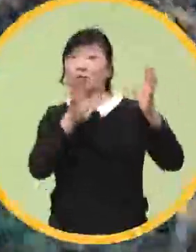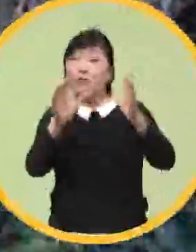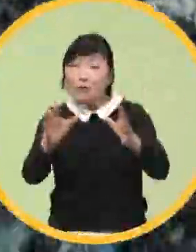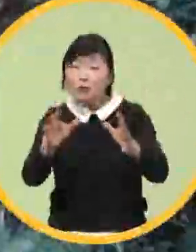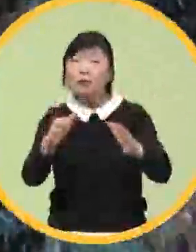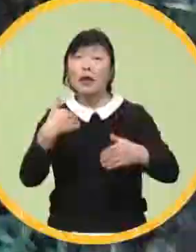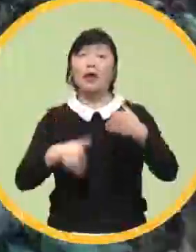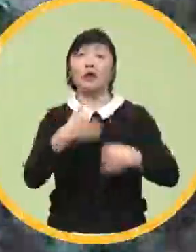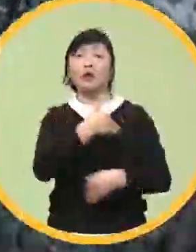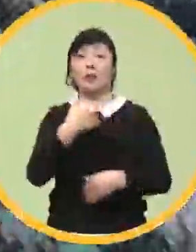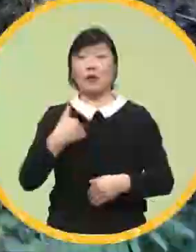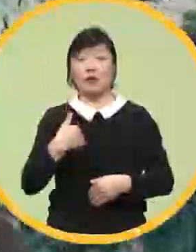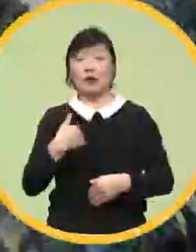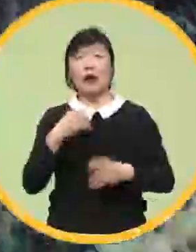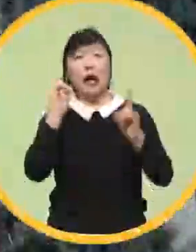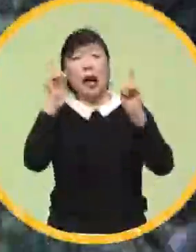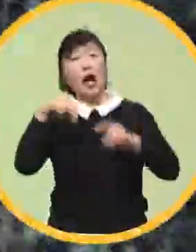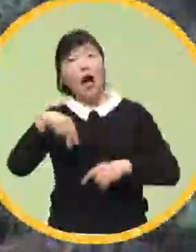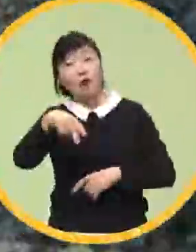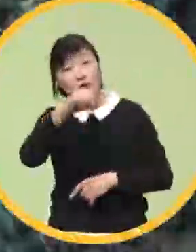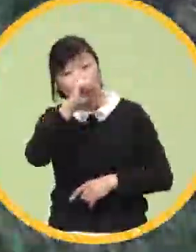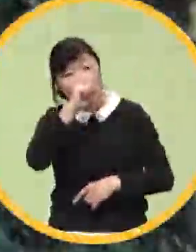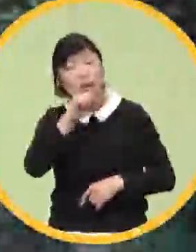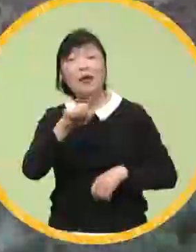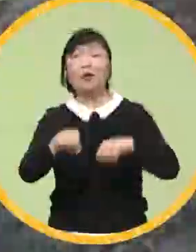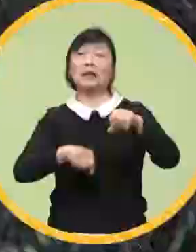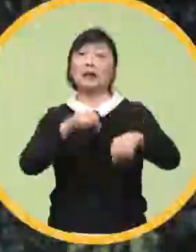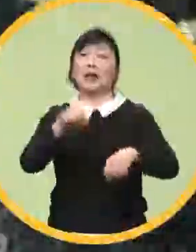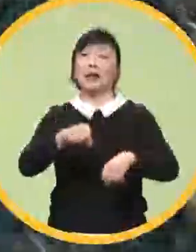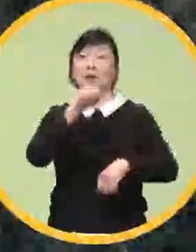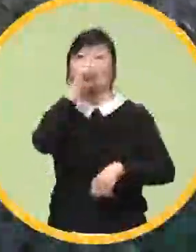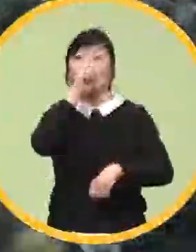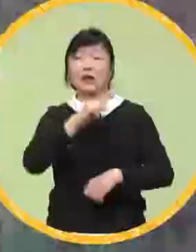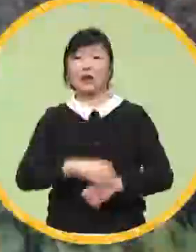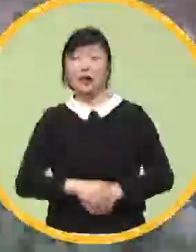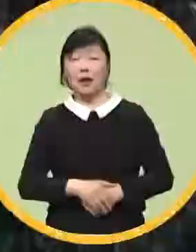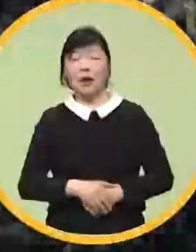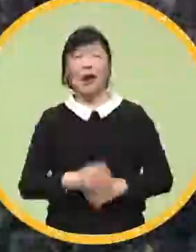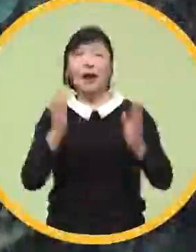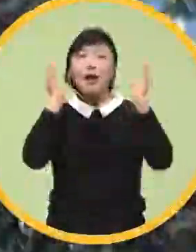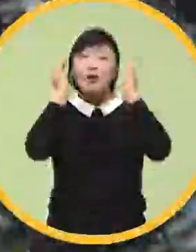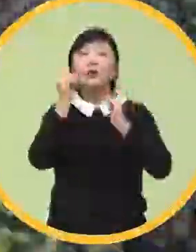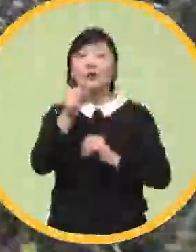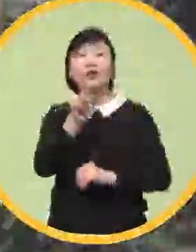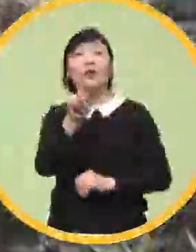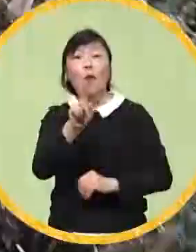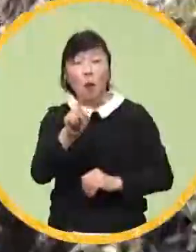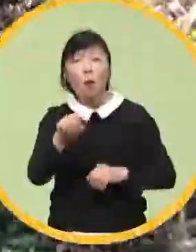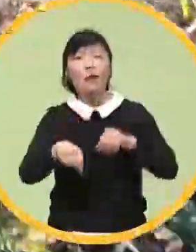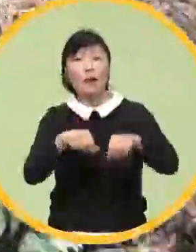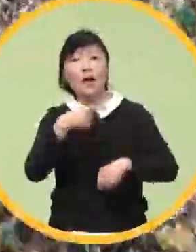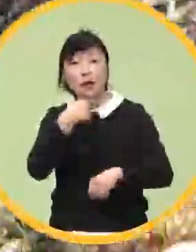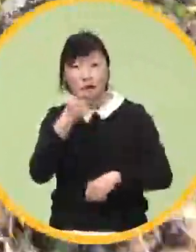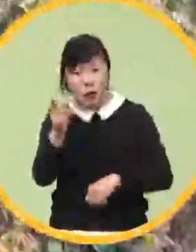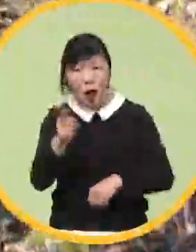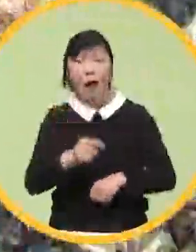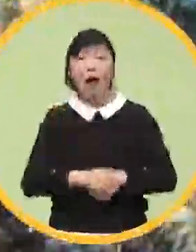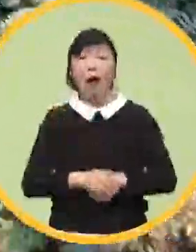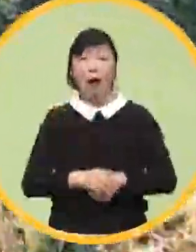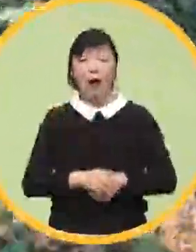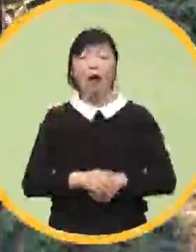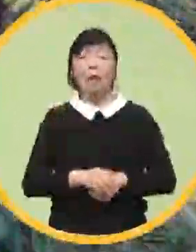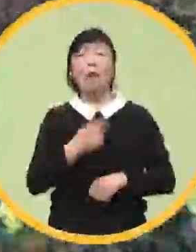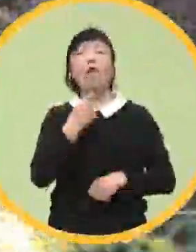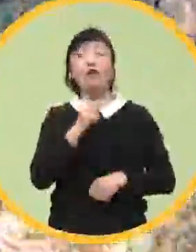ねうお散歩もういいけどっ車で駆け抜けるっていうのもねぇ同類これはいいんじゃないや t シャツきた我々は楽しそうですねまぁ